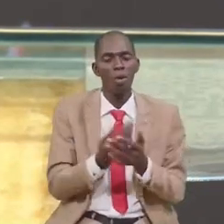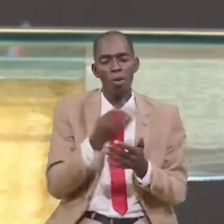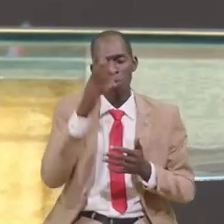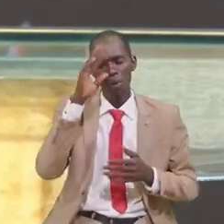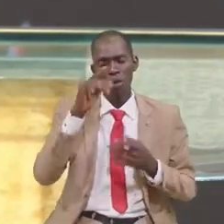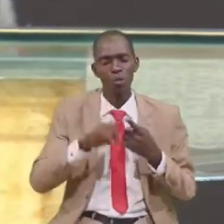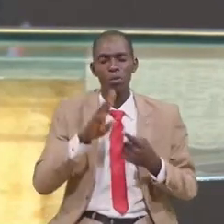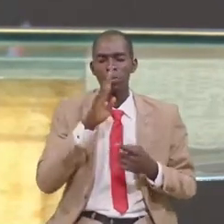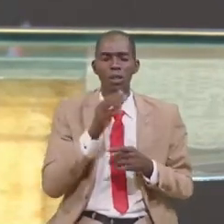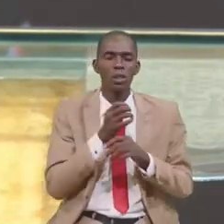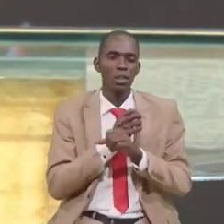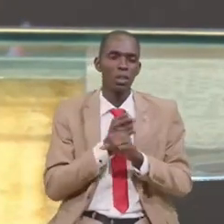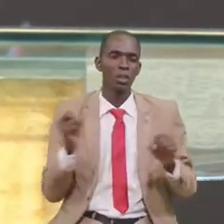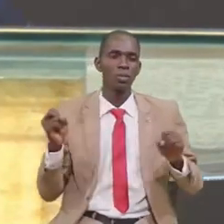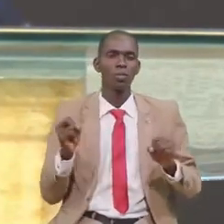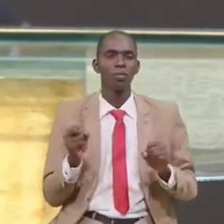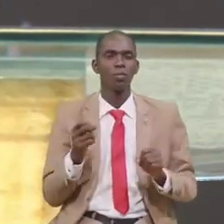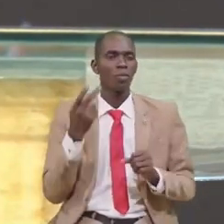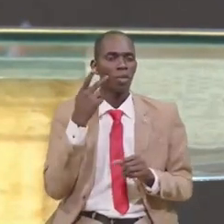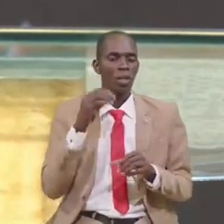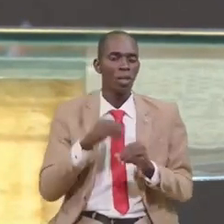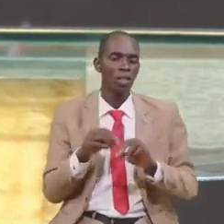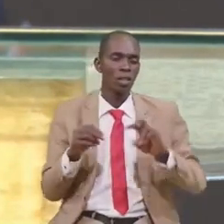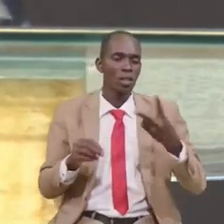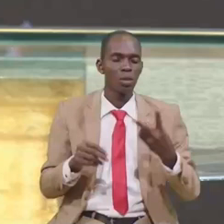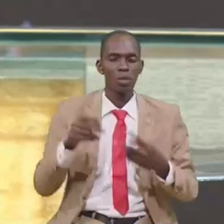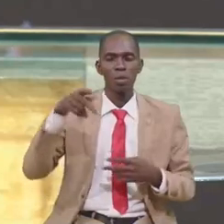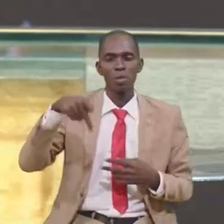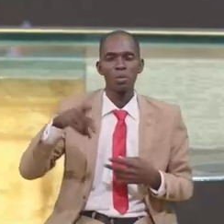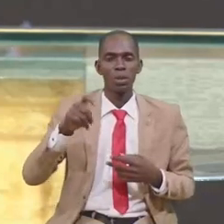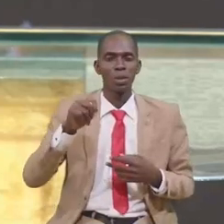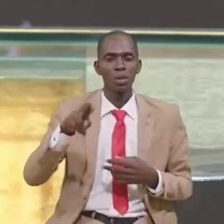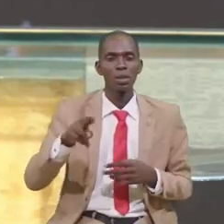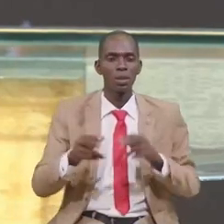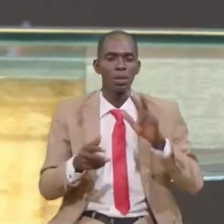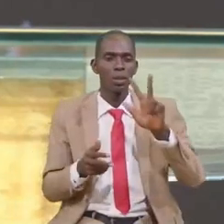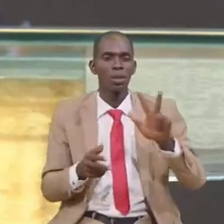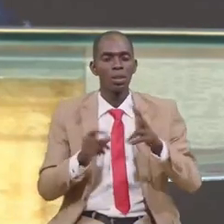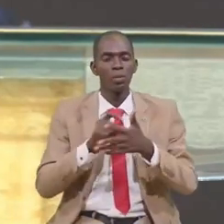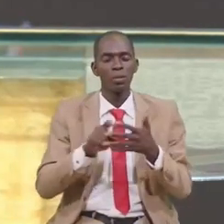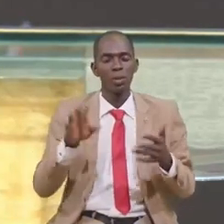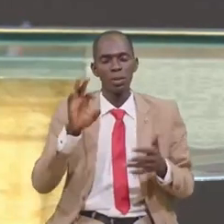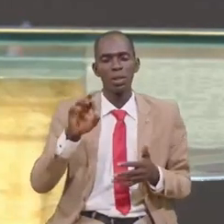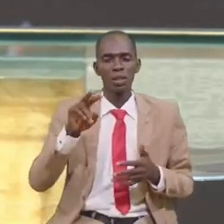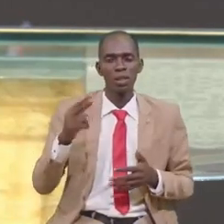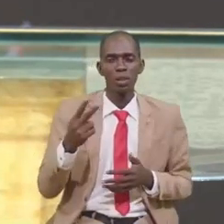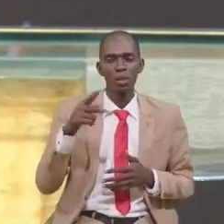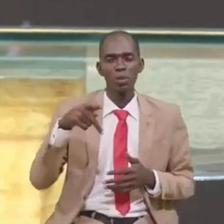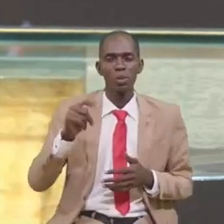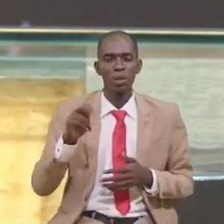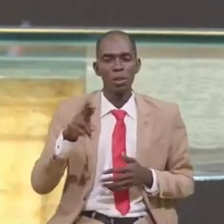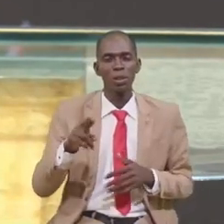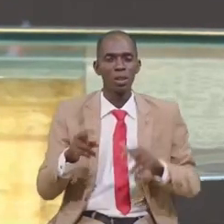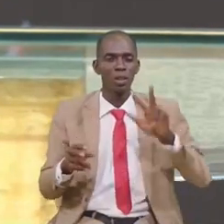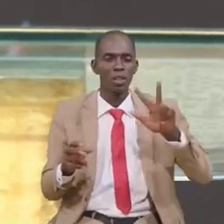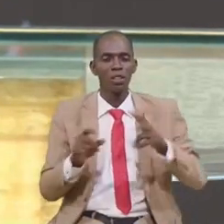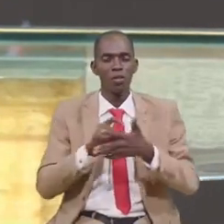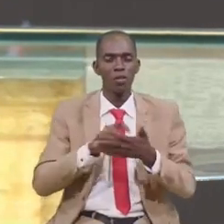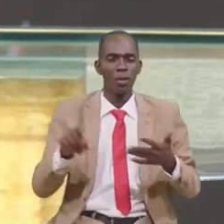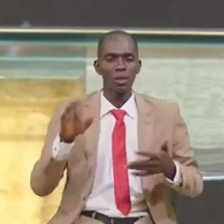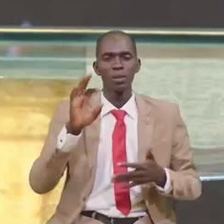à la connaissance de la vérité. 2 Pierre, chapitre 3,